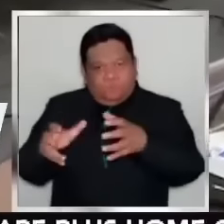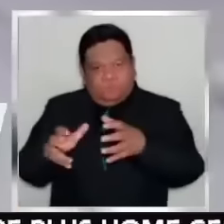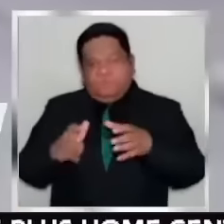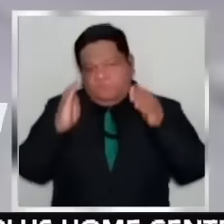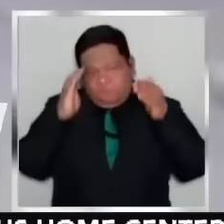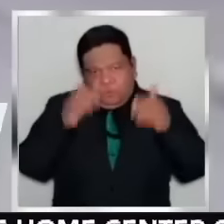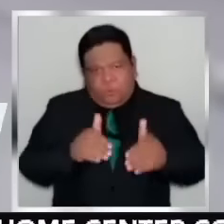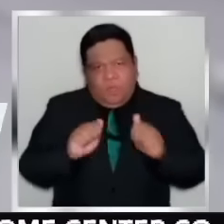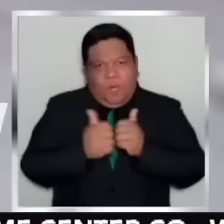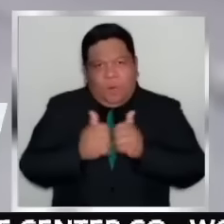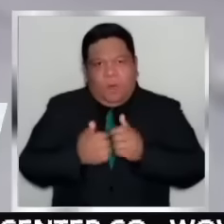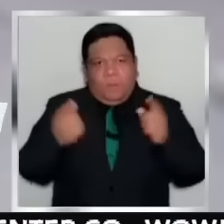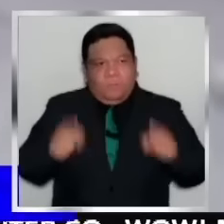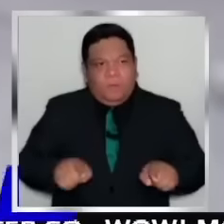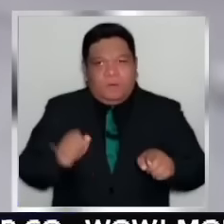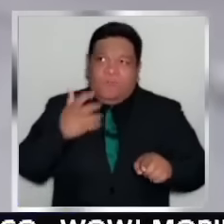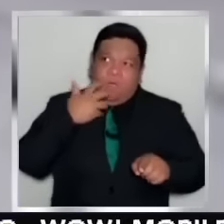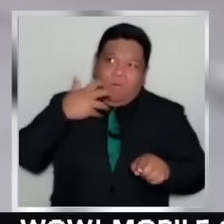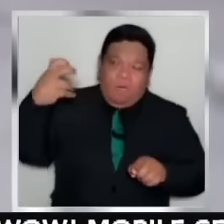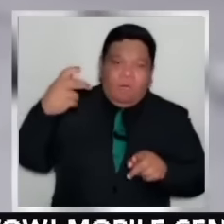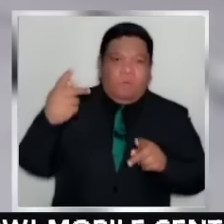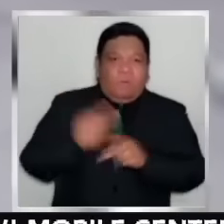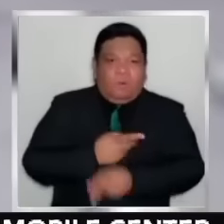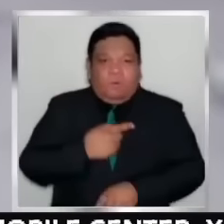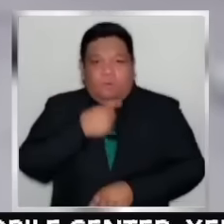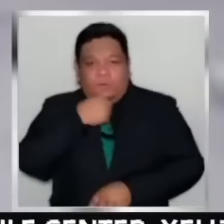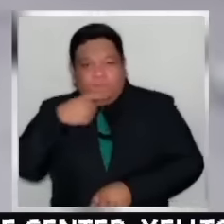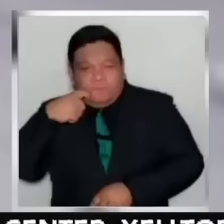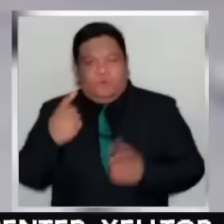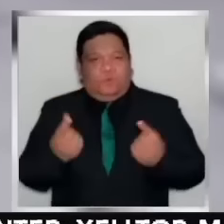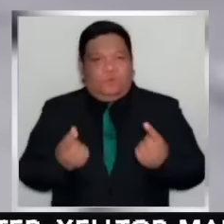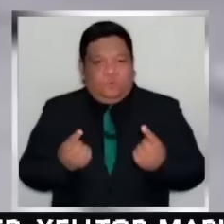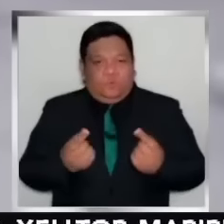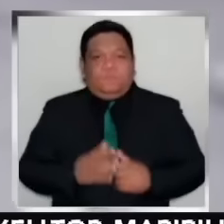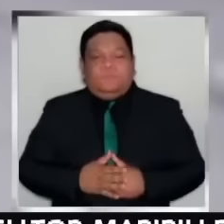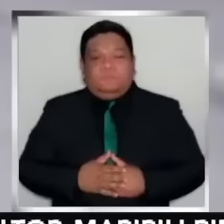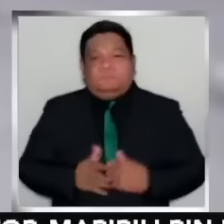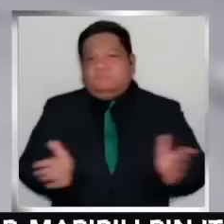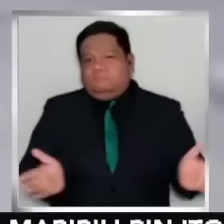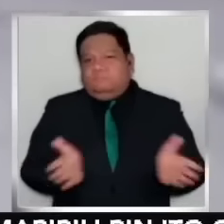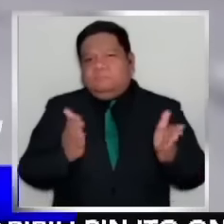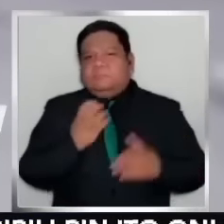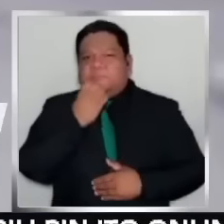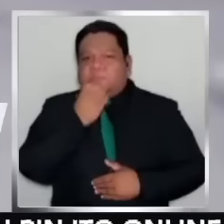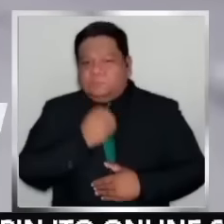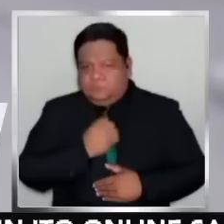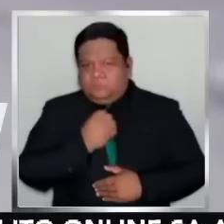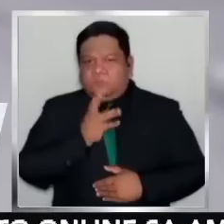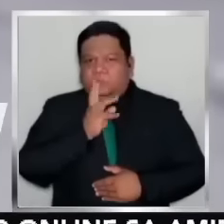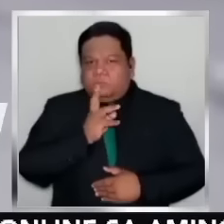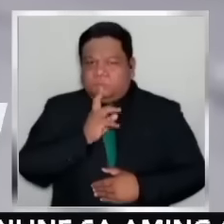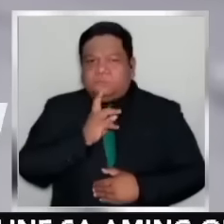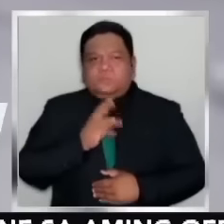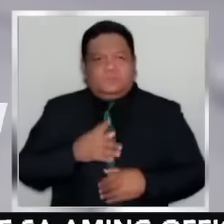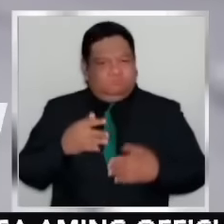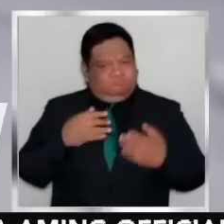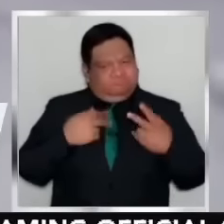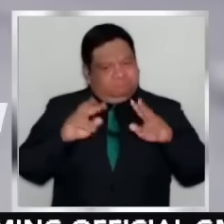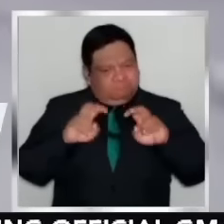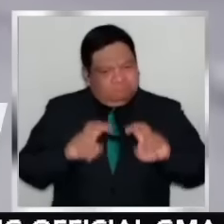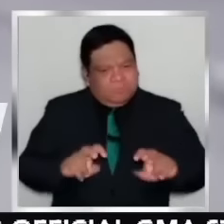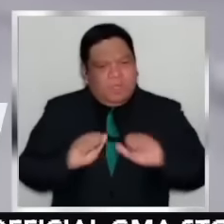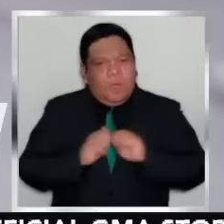Nino. Hinihimok ng Metro Manila Council ang lahat na magtipid. Pag-aaralan din daw nila kung paano makatutulong ang malalaking